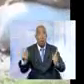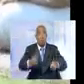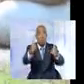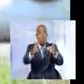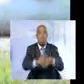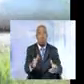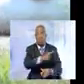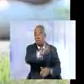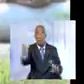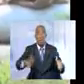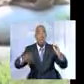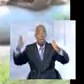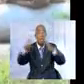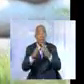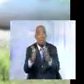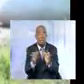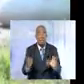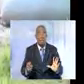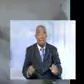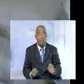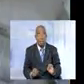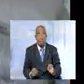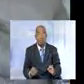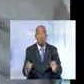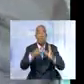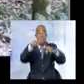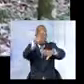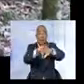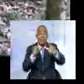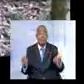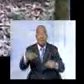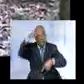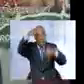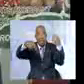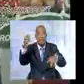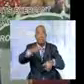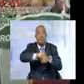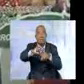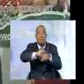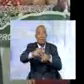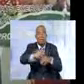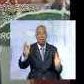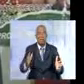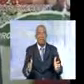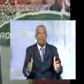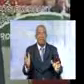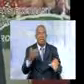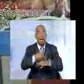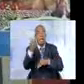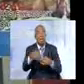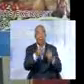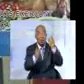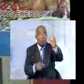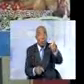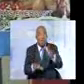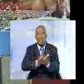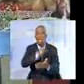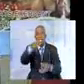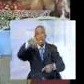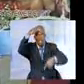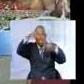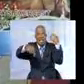en cas d'infraction dans la nouvelle procédure de commercialisation. L'enjeu en vaut la chandelle. Au terme de ces deux jours, on est tous convenus